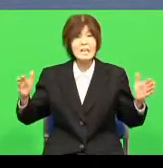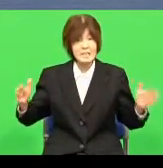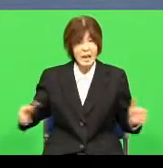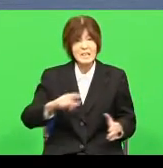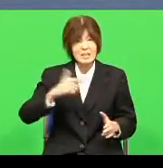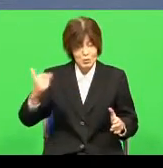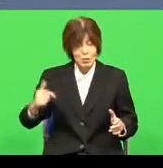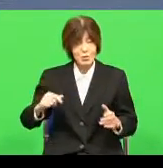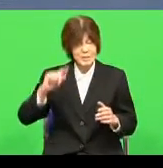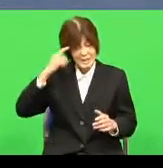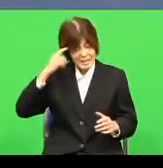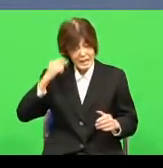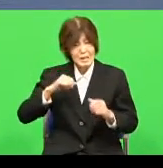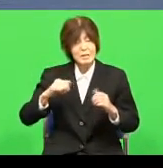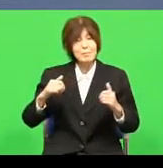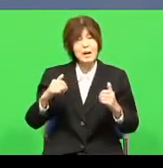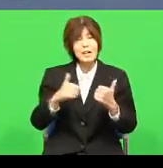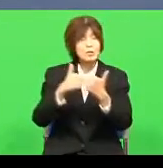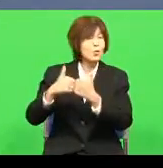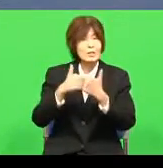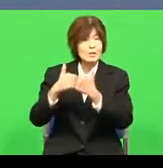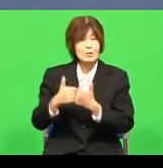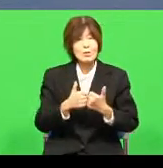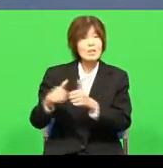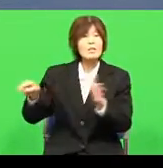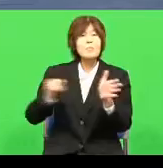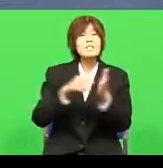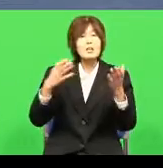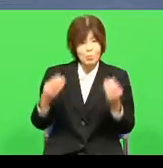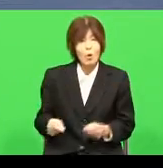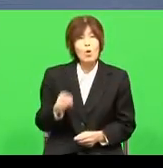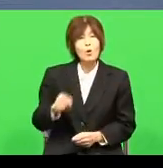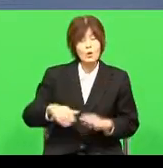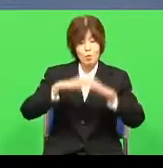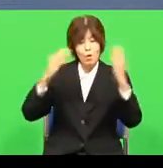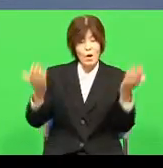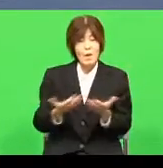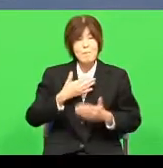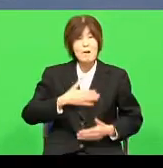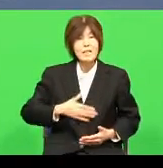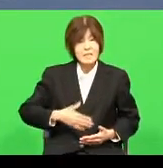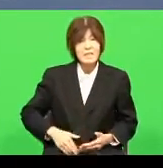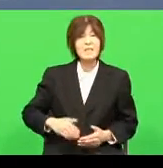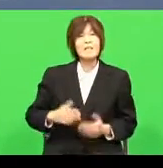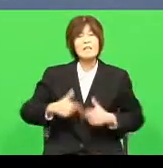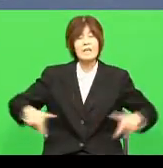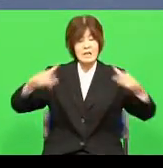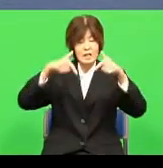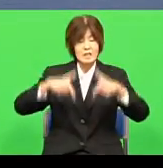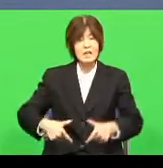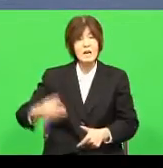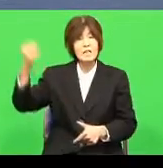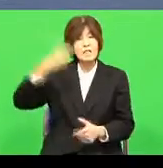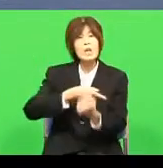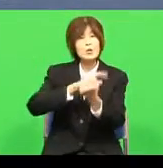い懸案でございましたけれどもこれもですね目の前に関西電力さん